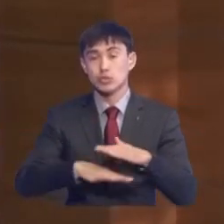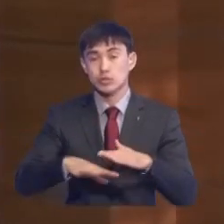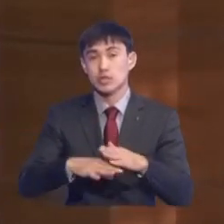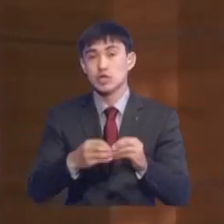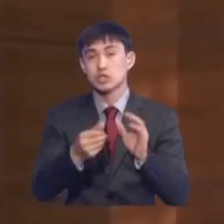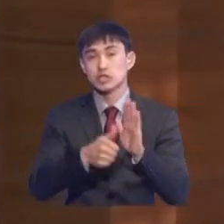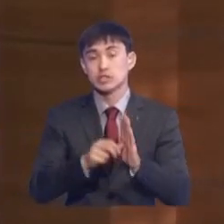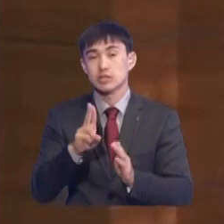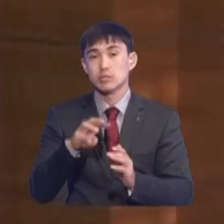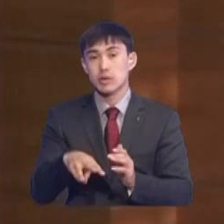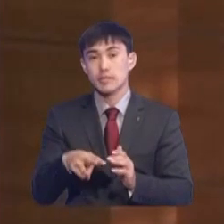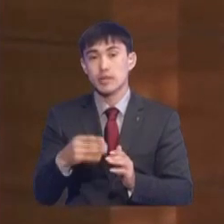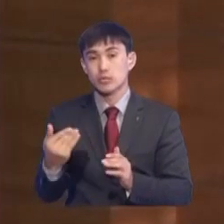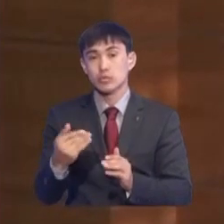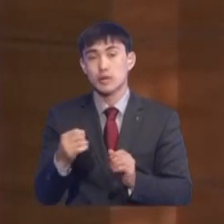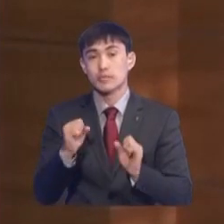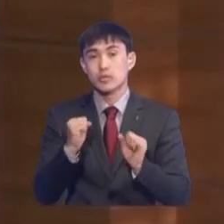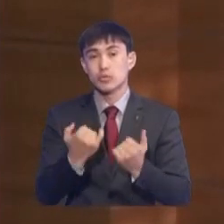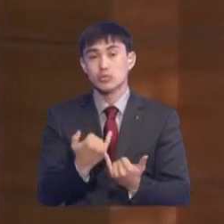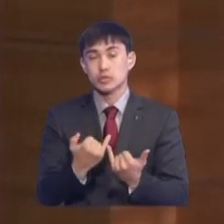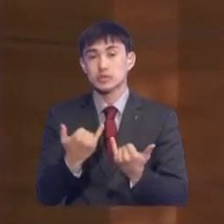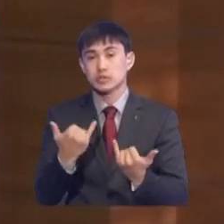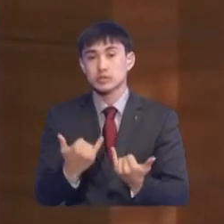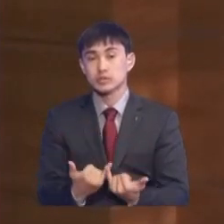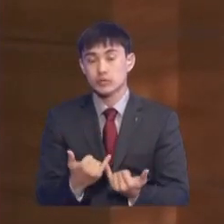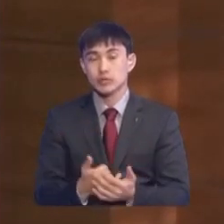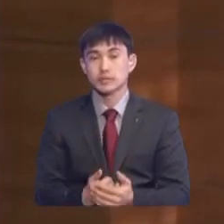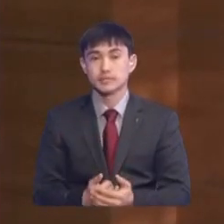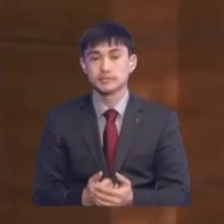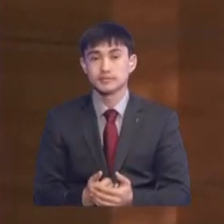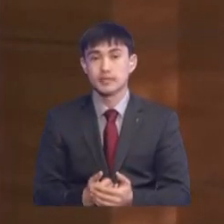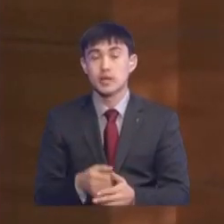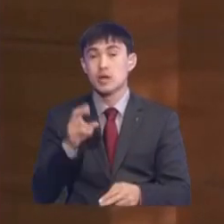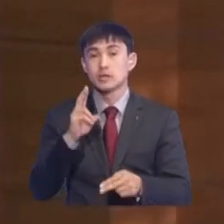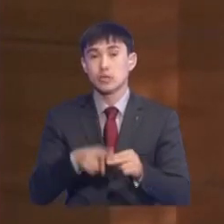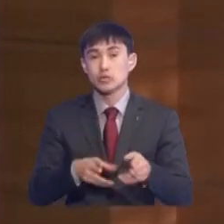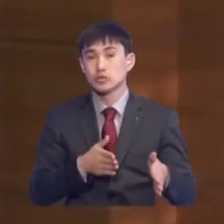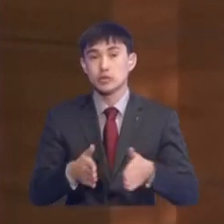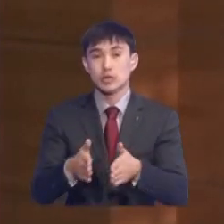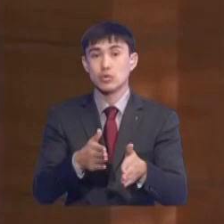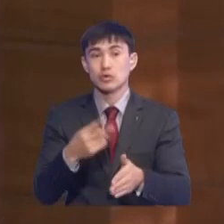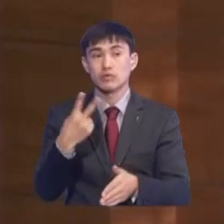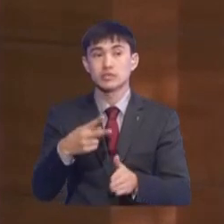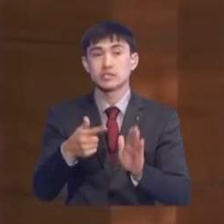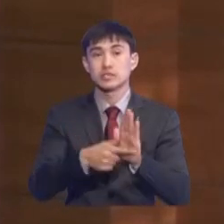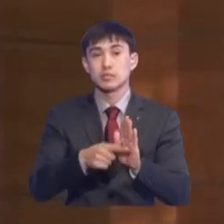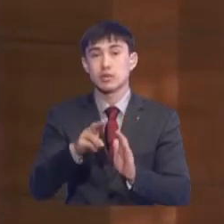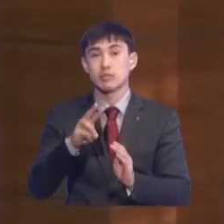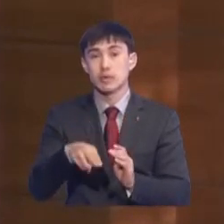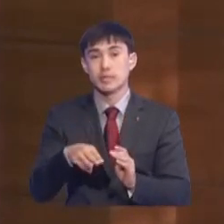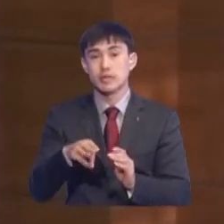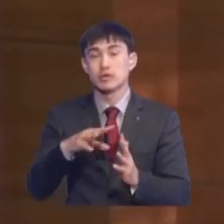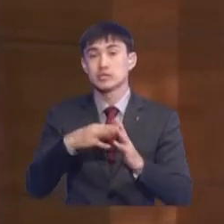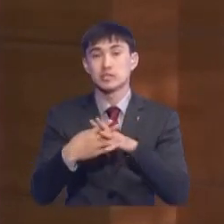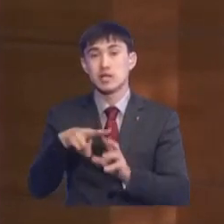16 км туда на на сегодня у нас закончена дорога 27 км от